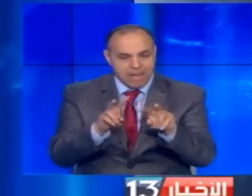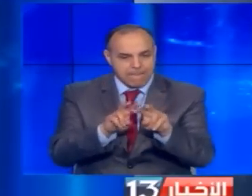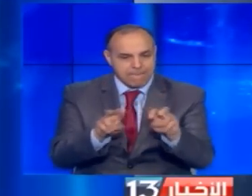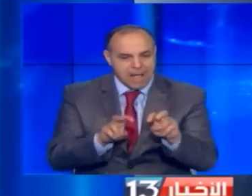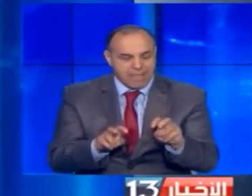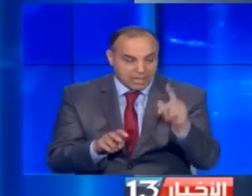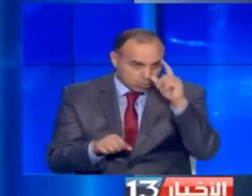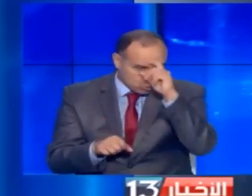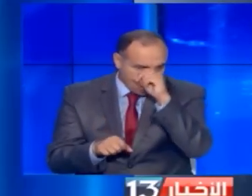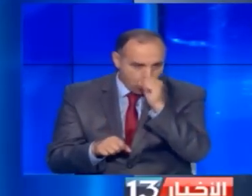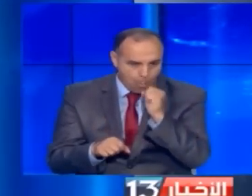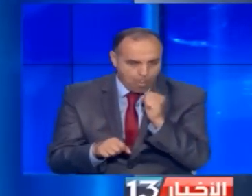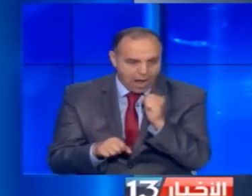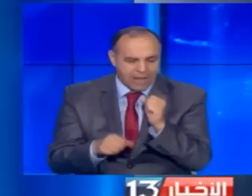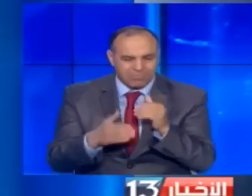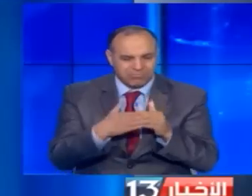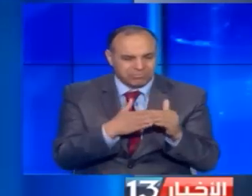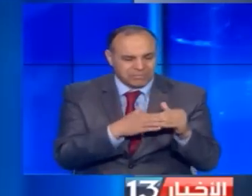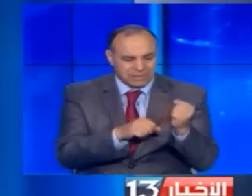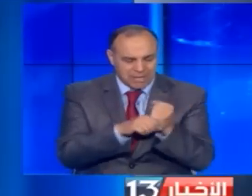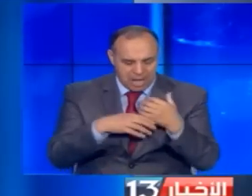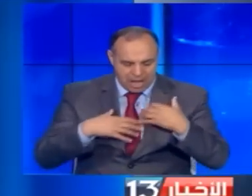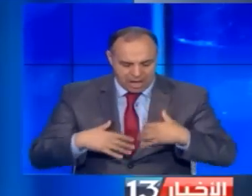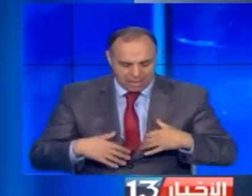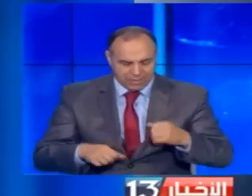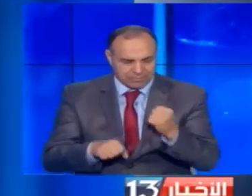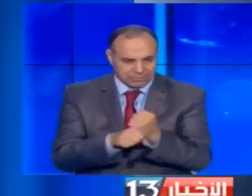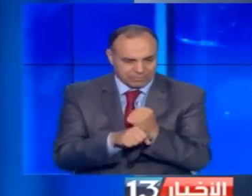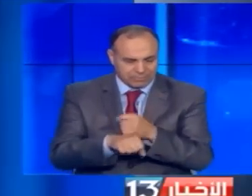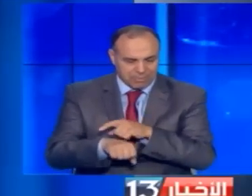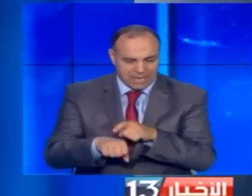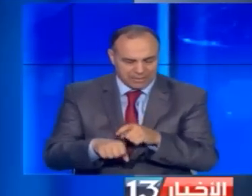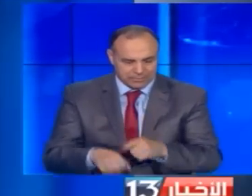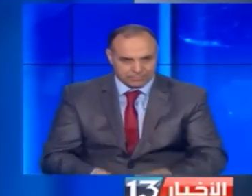بشأن الصعوبات التي تعيق أداء أعضاء المجالس البلدية.